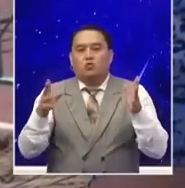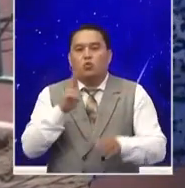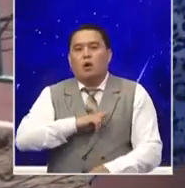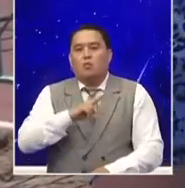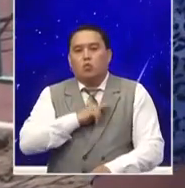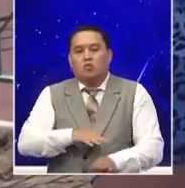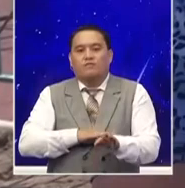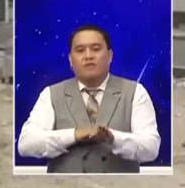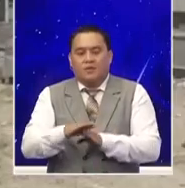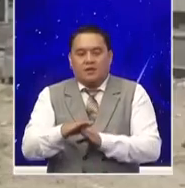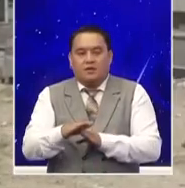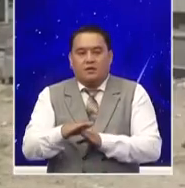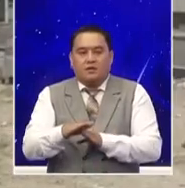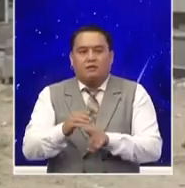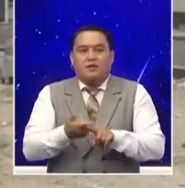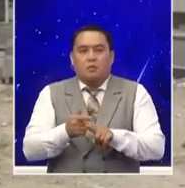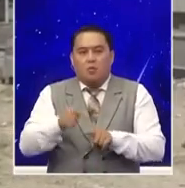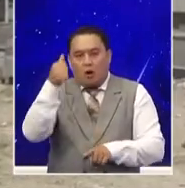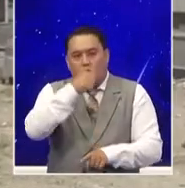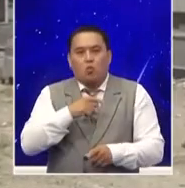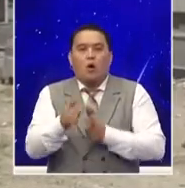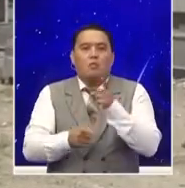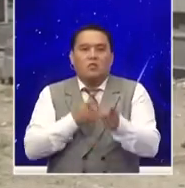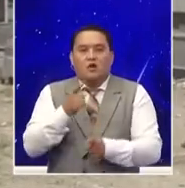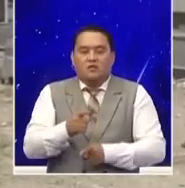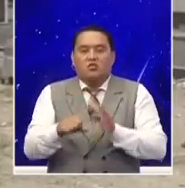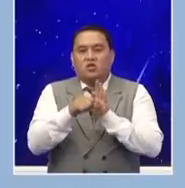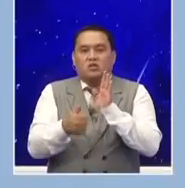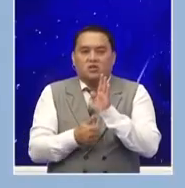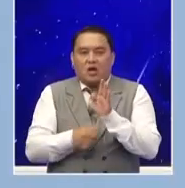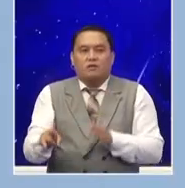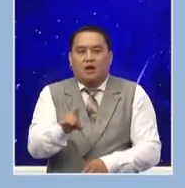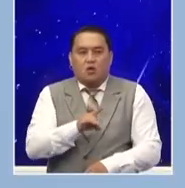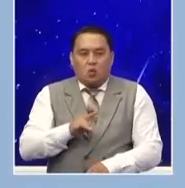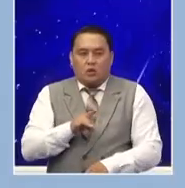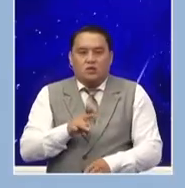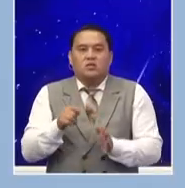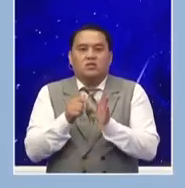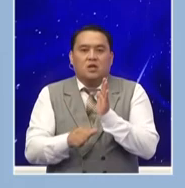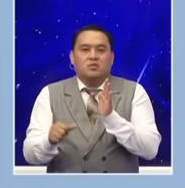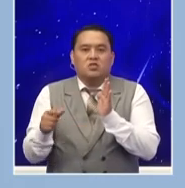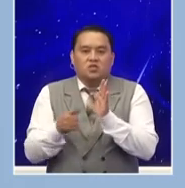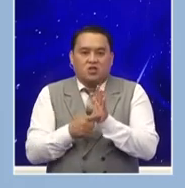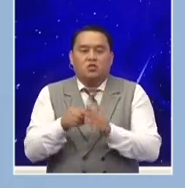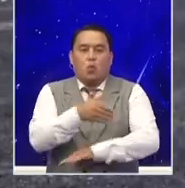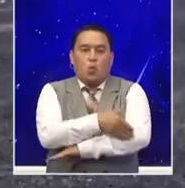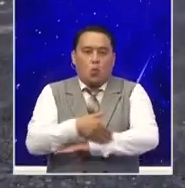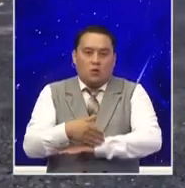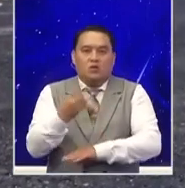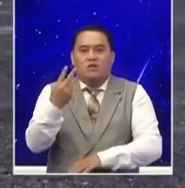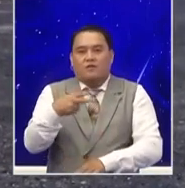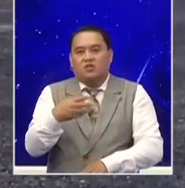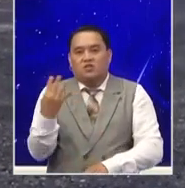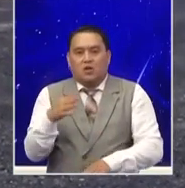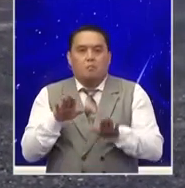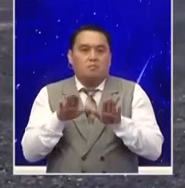работу провели. В текущем году дороги обновляются в 16 населенных пунктах района. Это 76 улиц, 24 из которых за